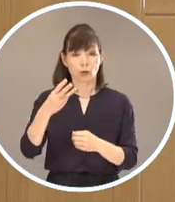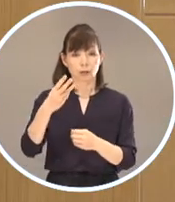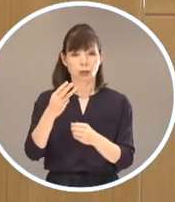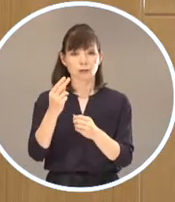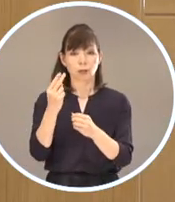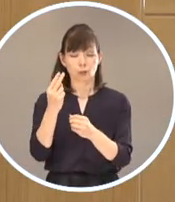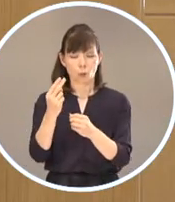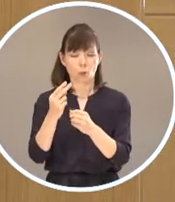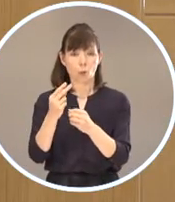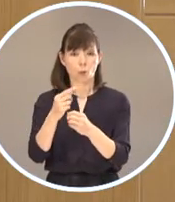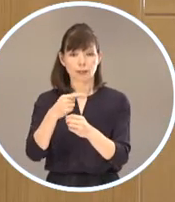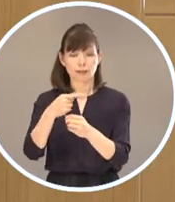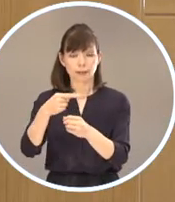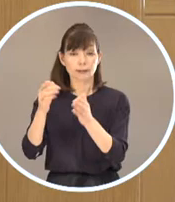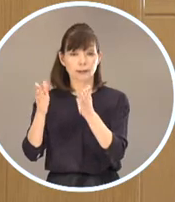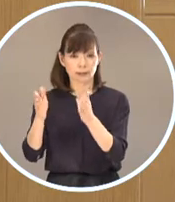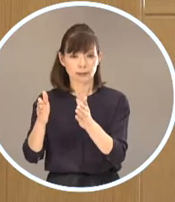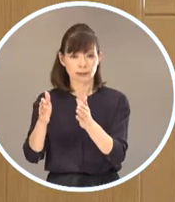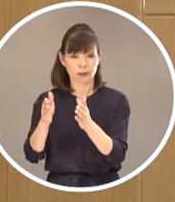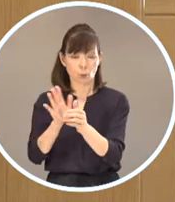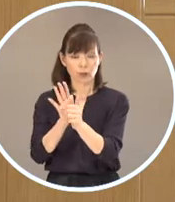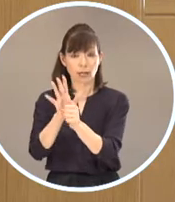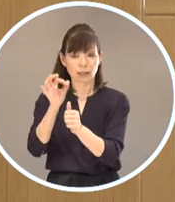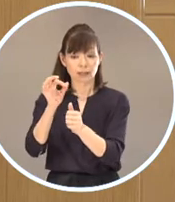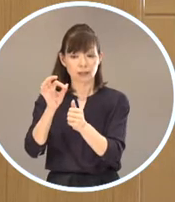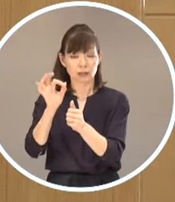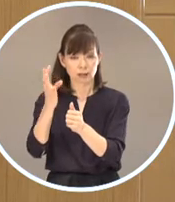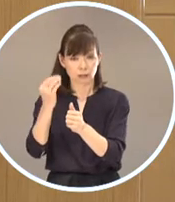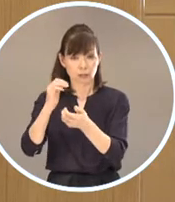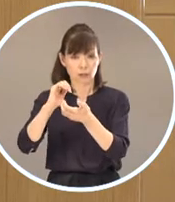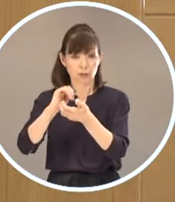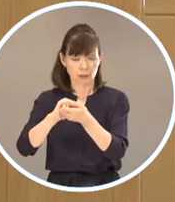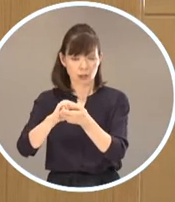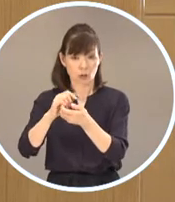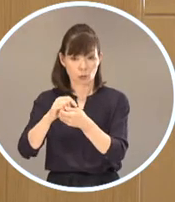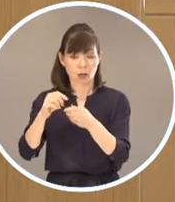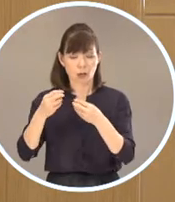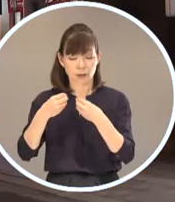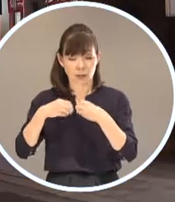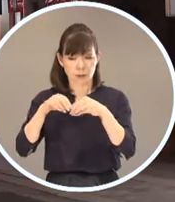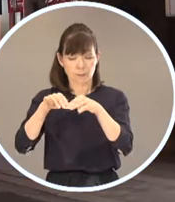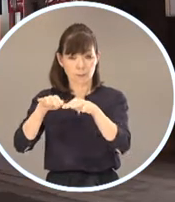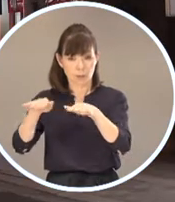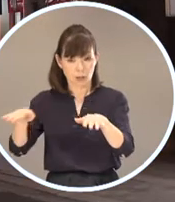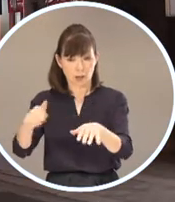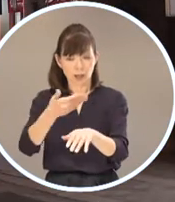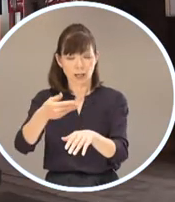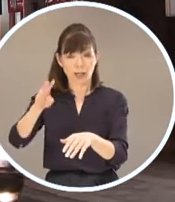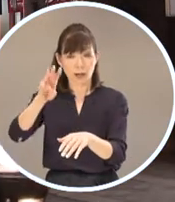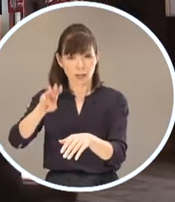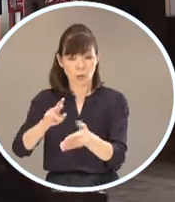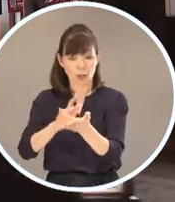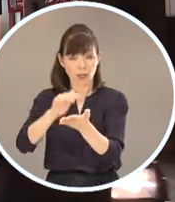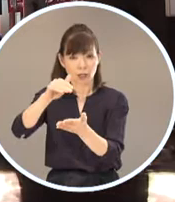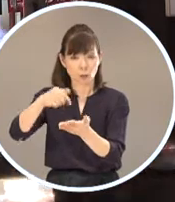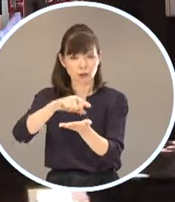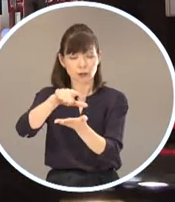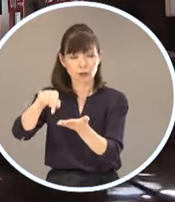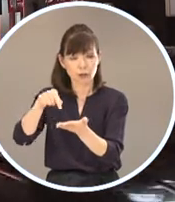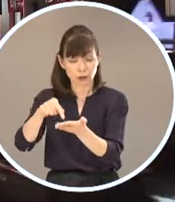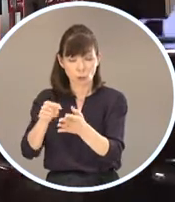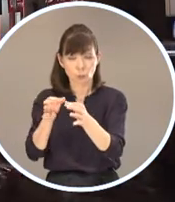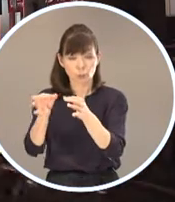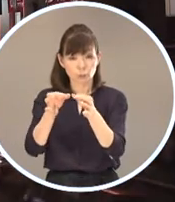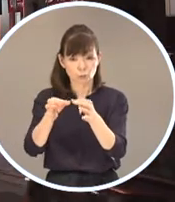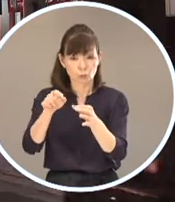度第1期の協力支援金の単価設定につきましては、感染が発生していた流川八軒堀地区の飲食店等